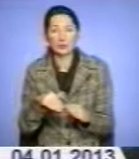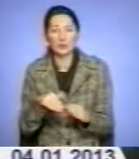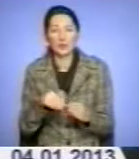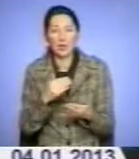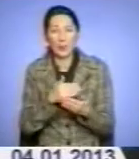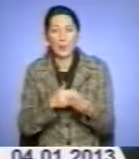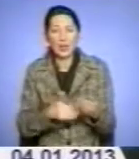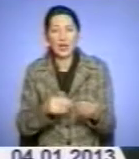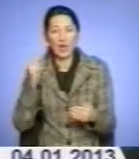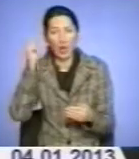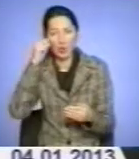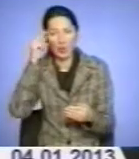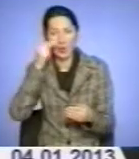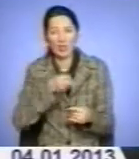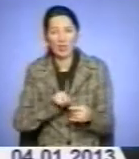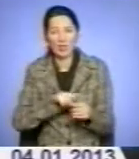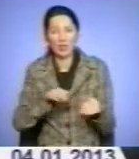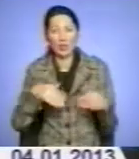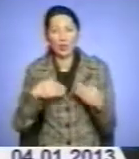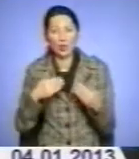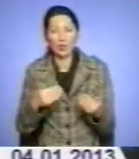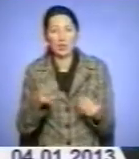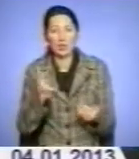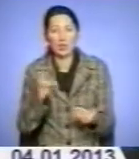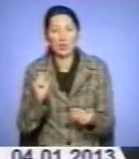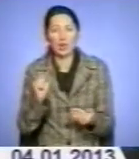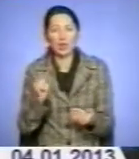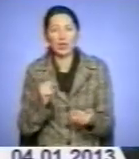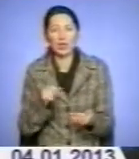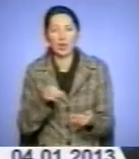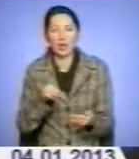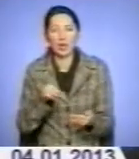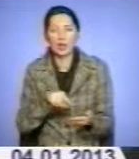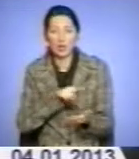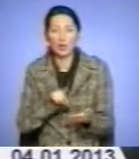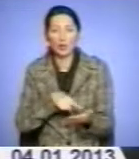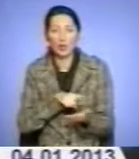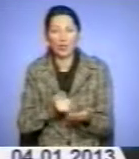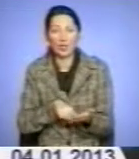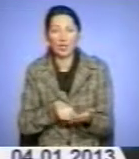перелік тих предметів, які виносяться на тестування.